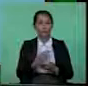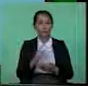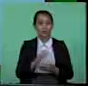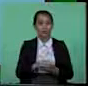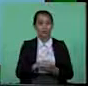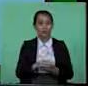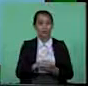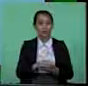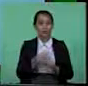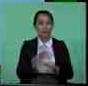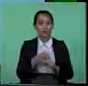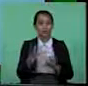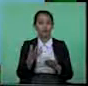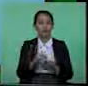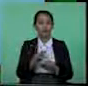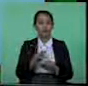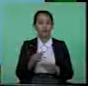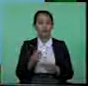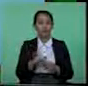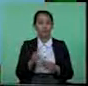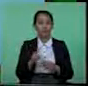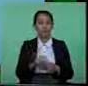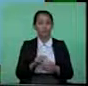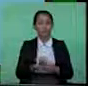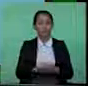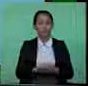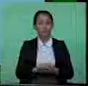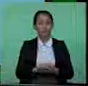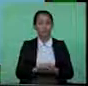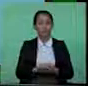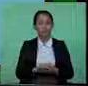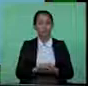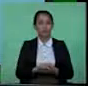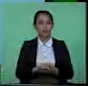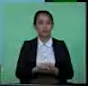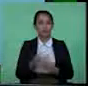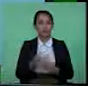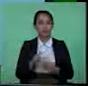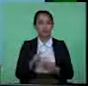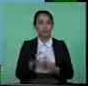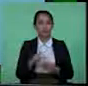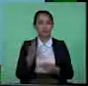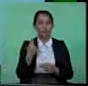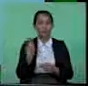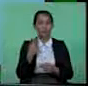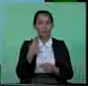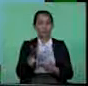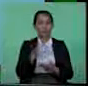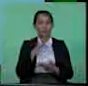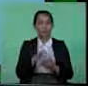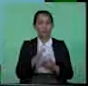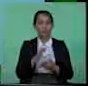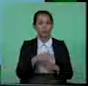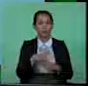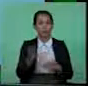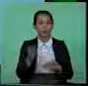Bo'luvchini topishimiz kerak. Bo'luvchini topish uchun esa bo'linuvchini bo'linmaga bo'lishimiz kerak. X